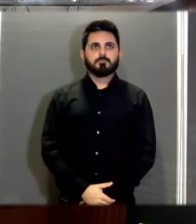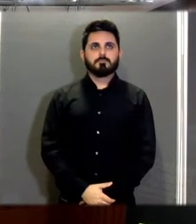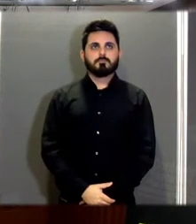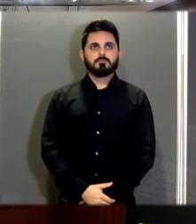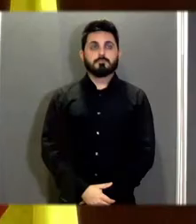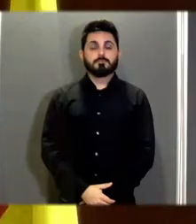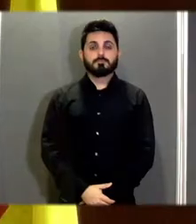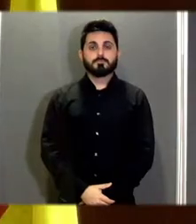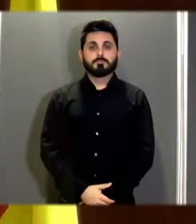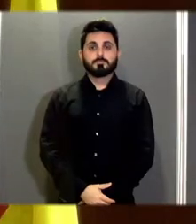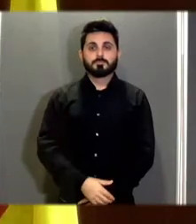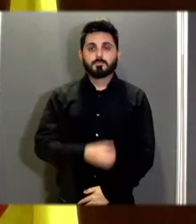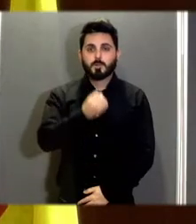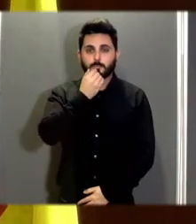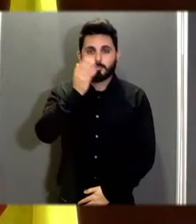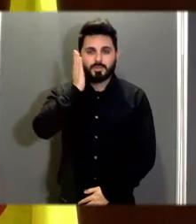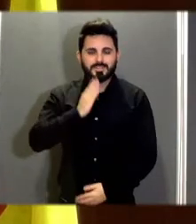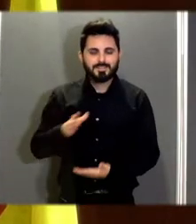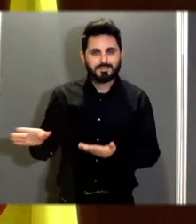Bon dia a tothom.